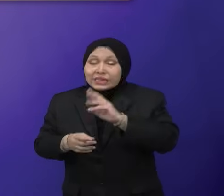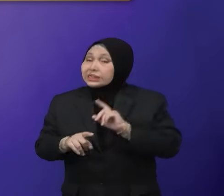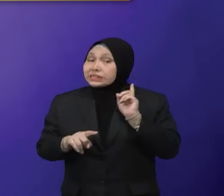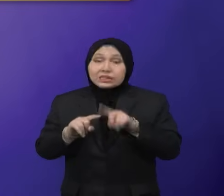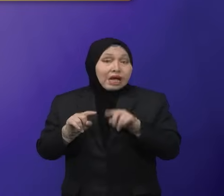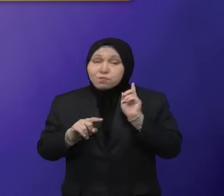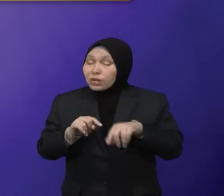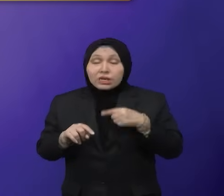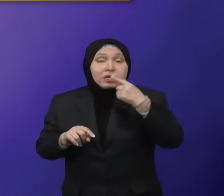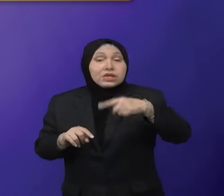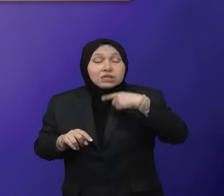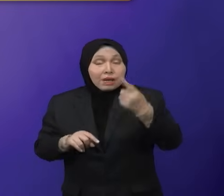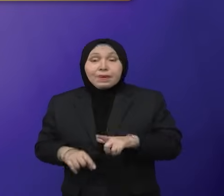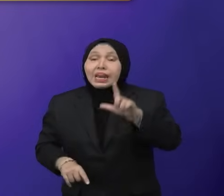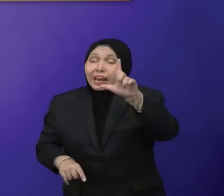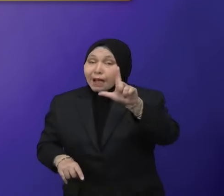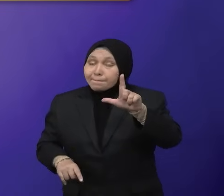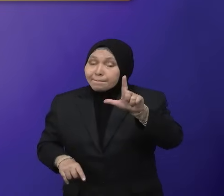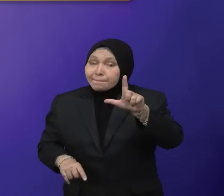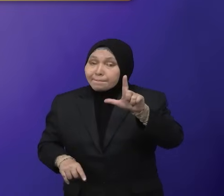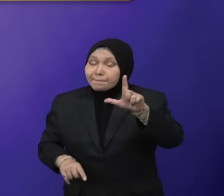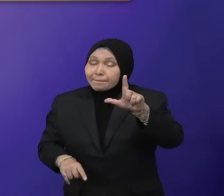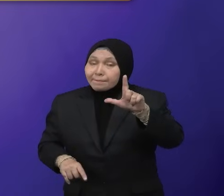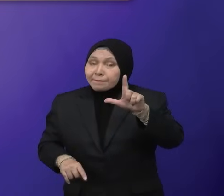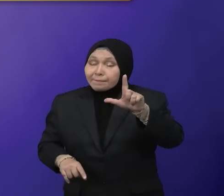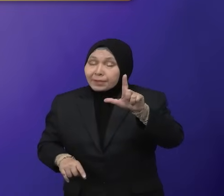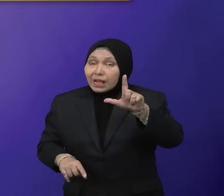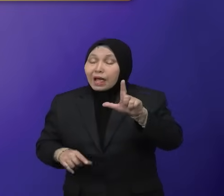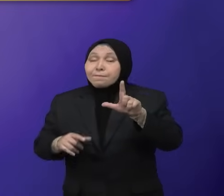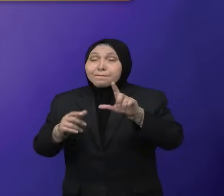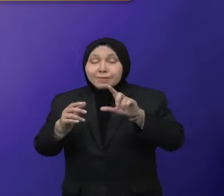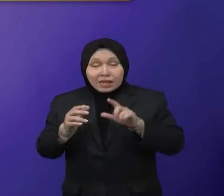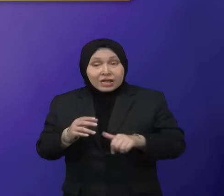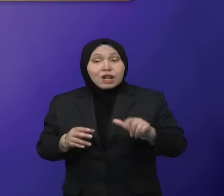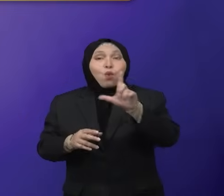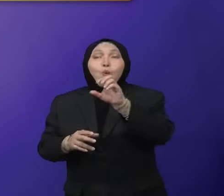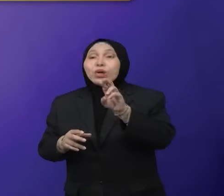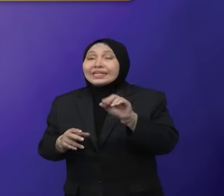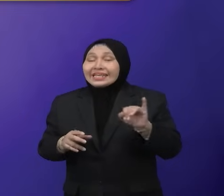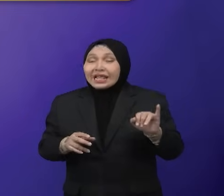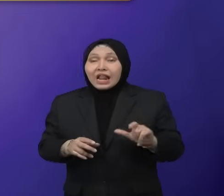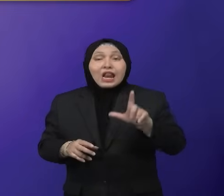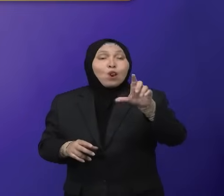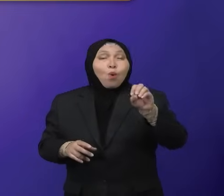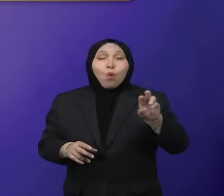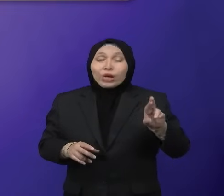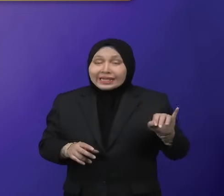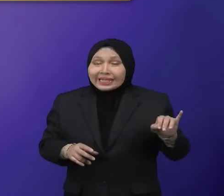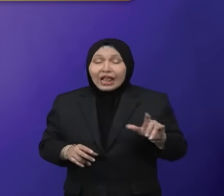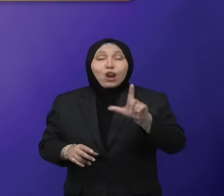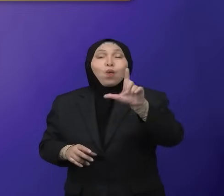boleh kita kata lam. Kalau dalam bahasa Melayu kita, loriak, lori. Lori, lori,